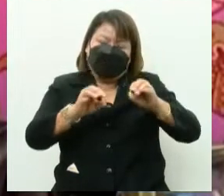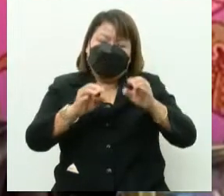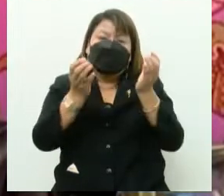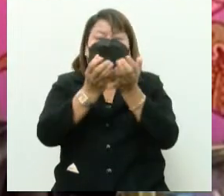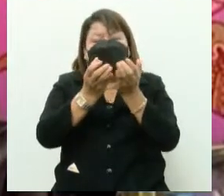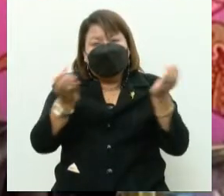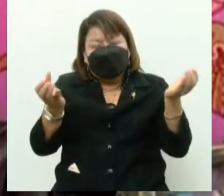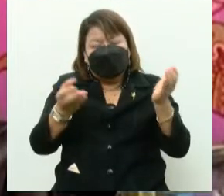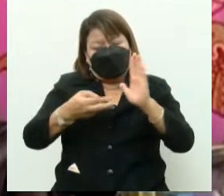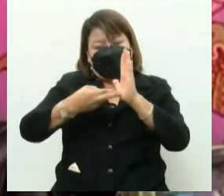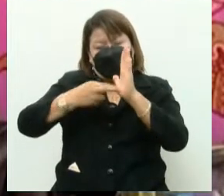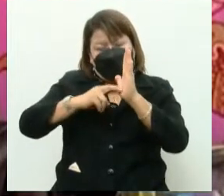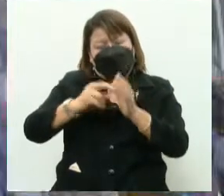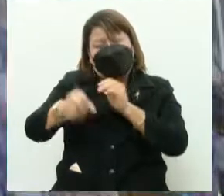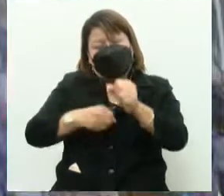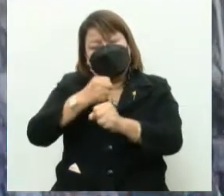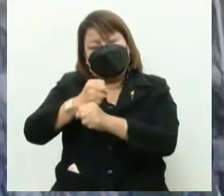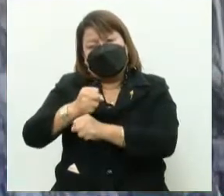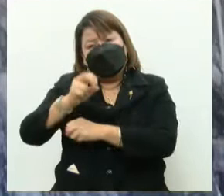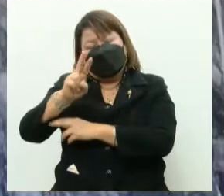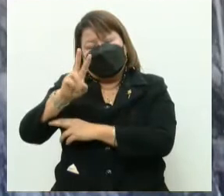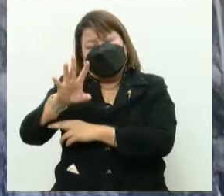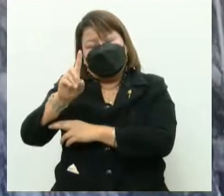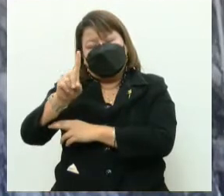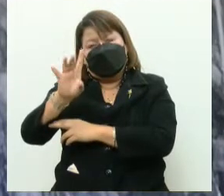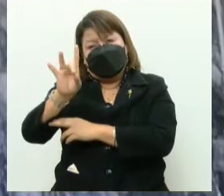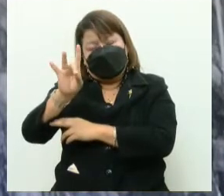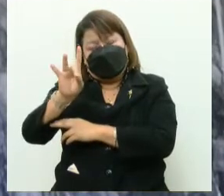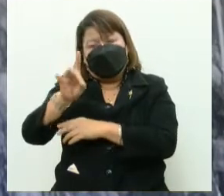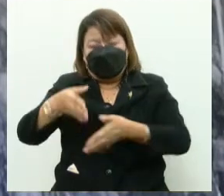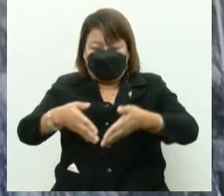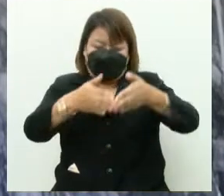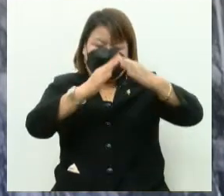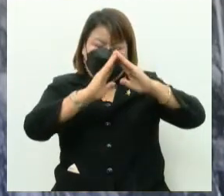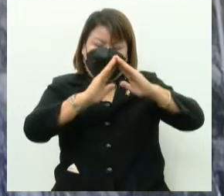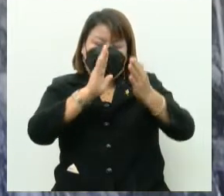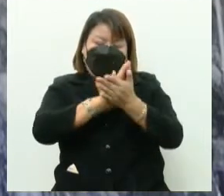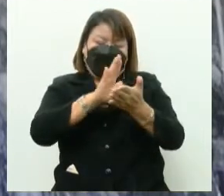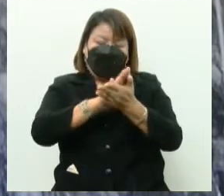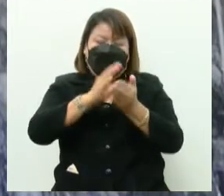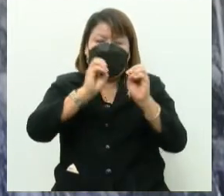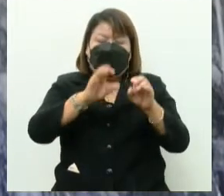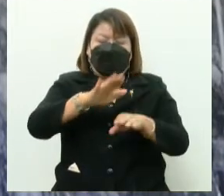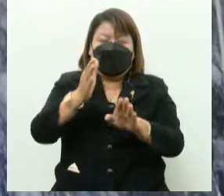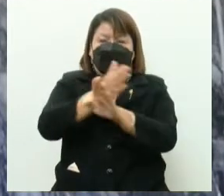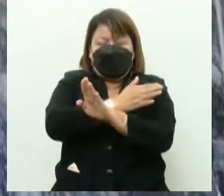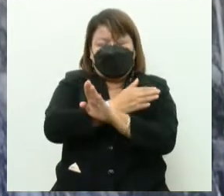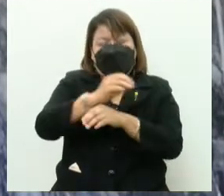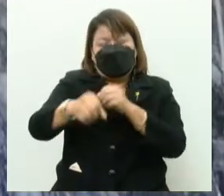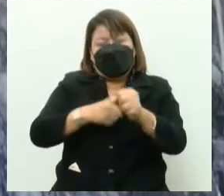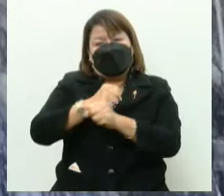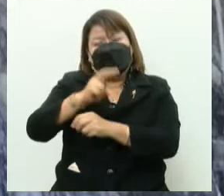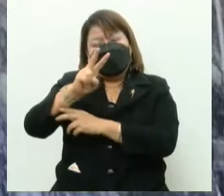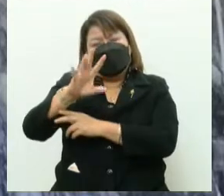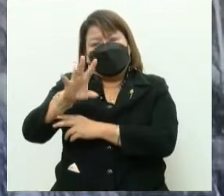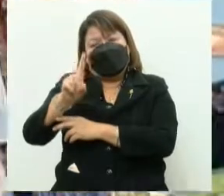เริ่มมาตั้งแต่พ.ศ. 2518จัดตั้งโรงเรียนสอนเด็กก่อนเกณฑ์เมื่อพ.ศ.